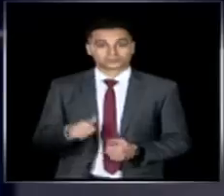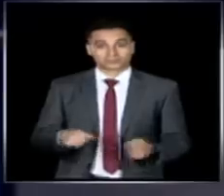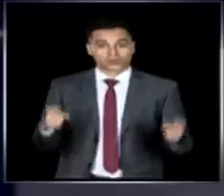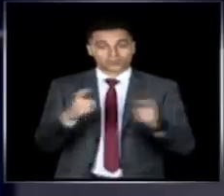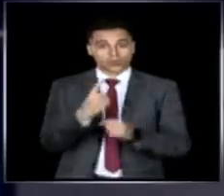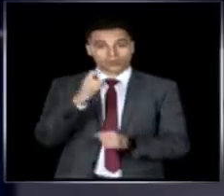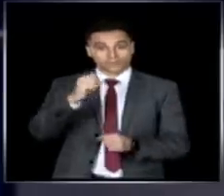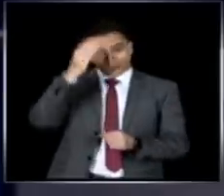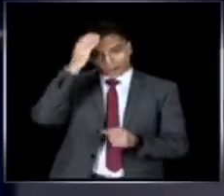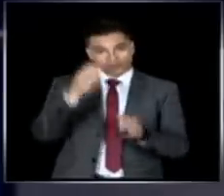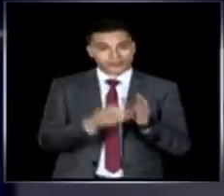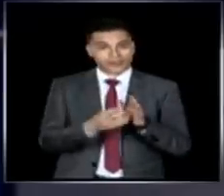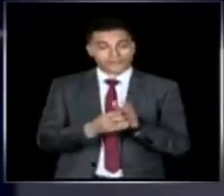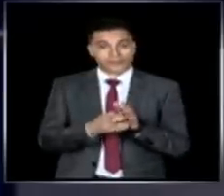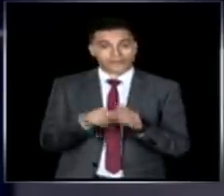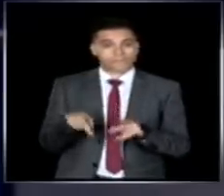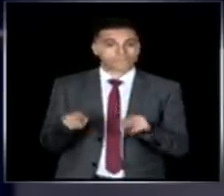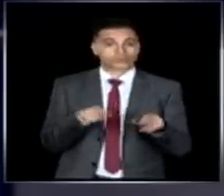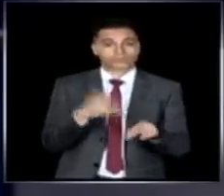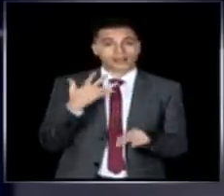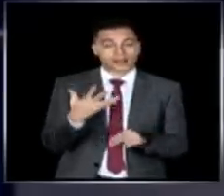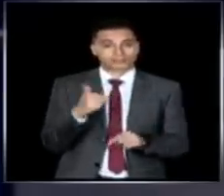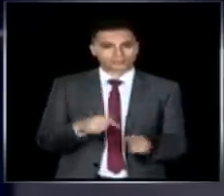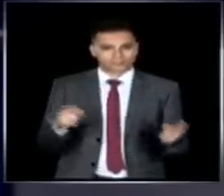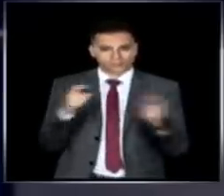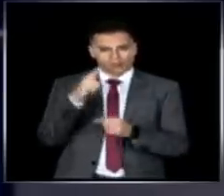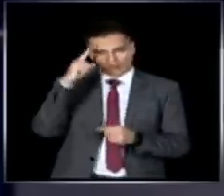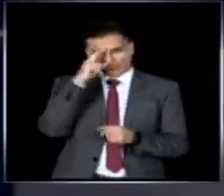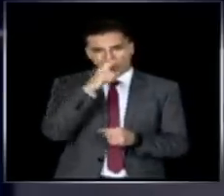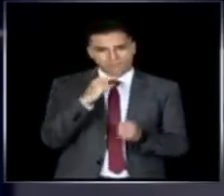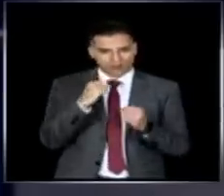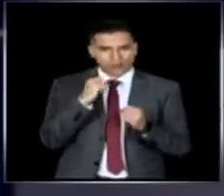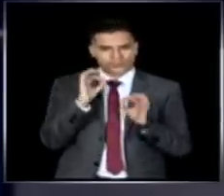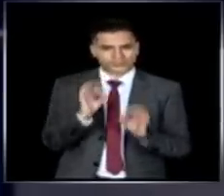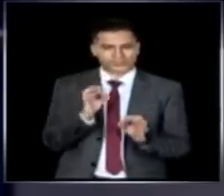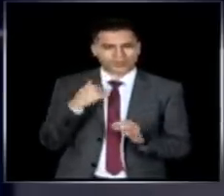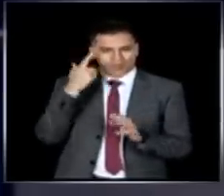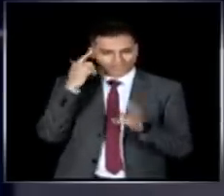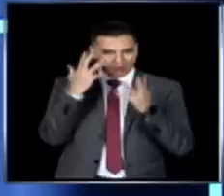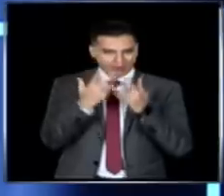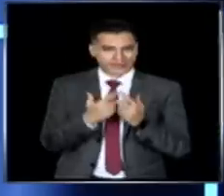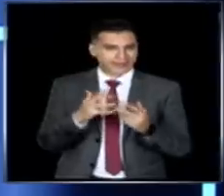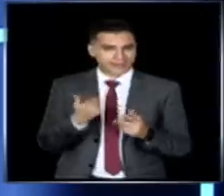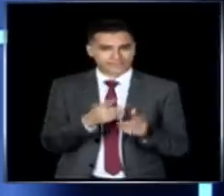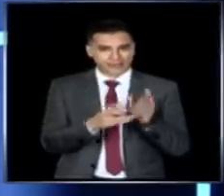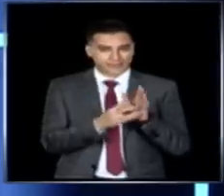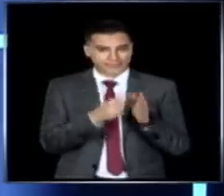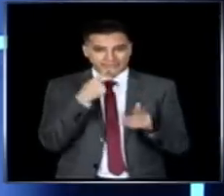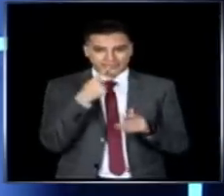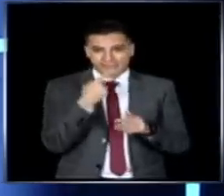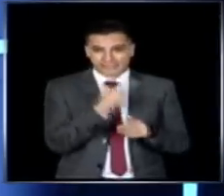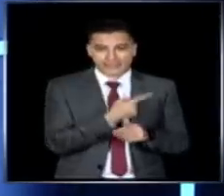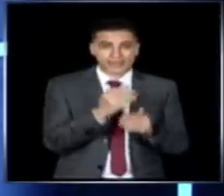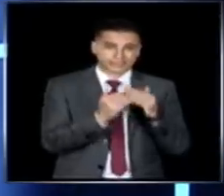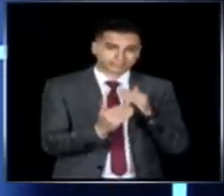المباراة الأولى في عبقرة الجامعات الموسم الخامس ومنافسة قوية جدا، وهفكركم بالنتيجة. جامعة